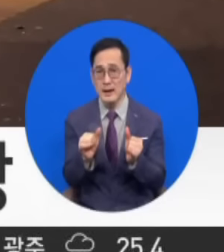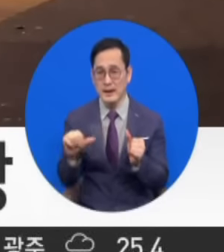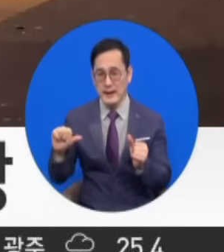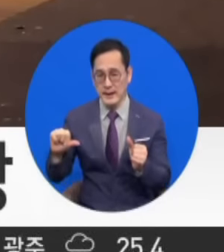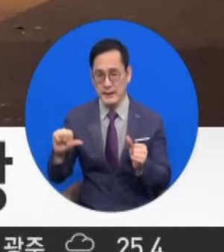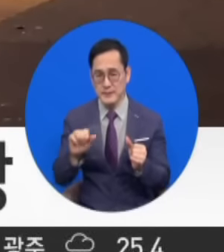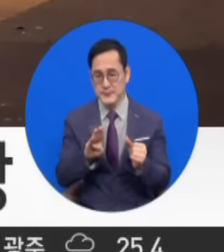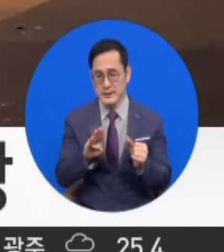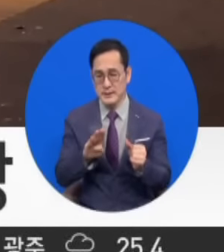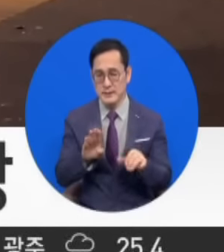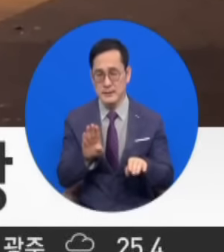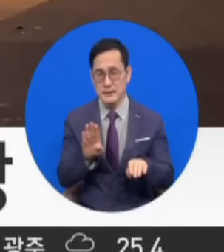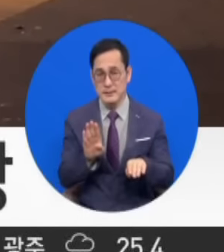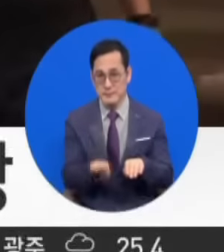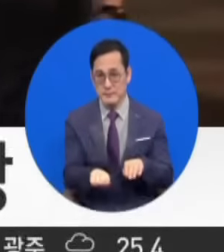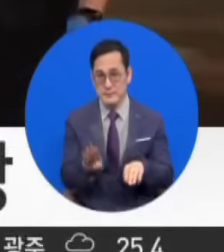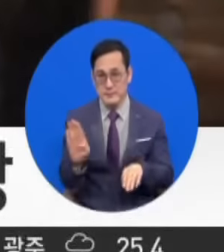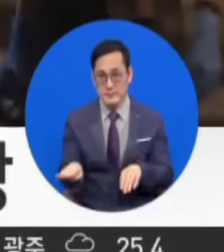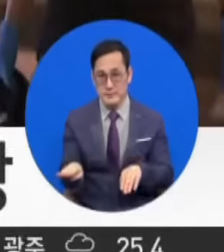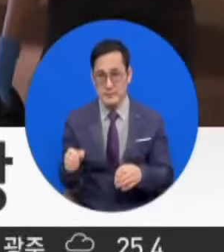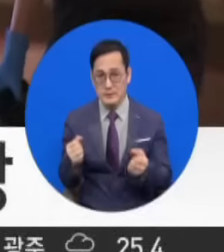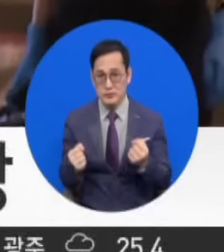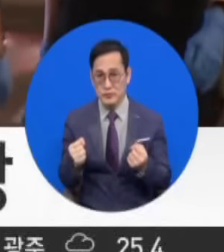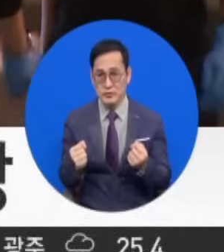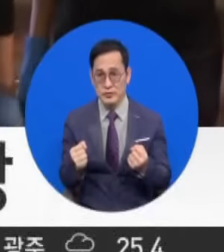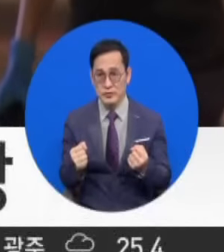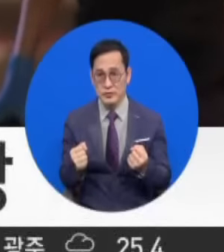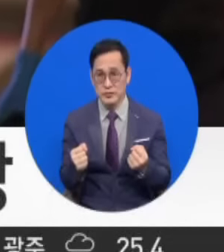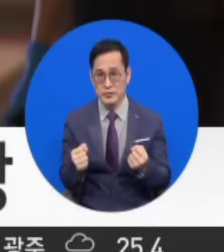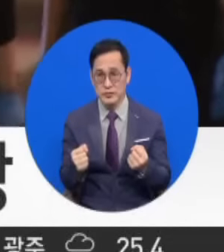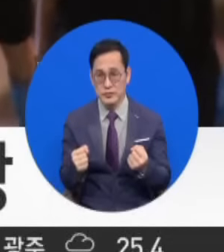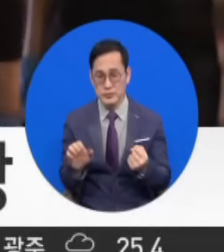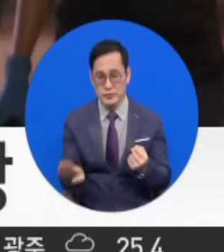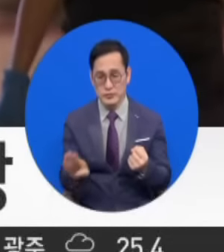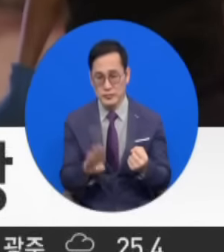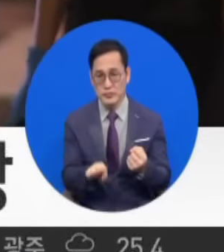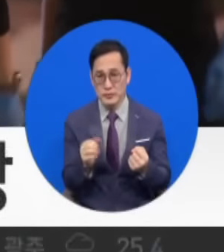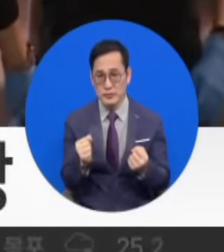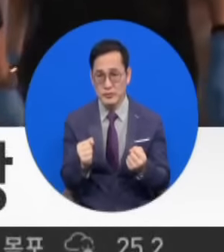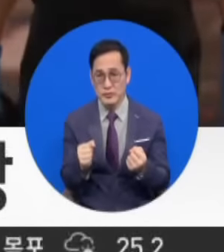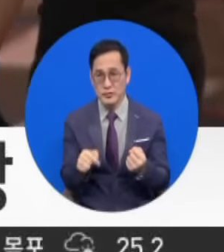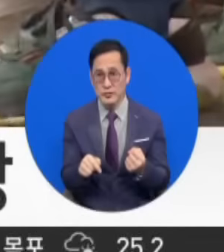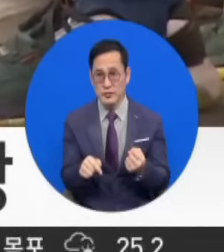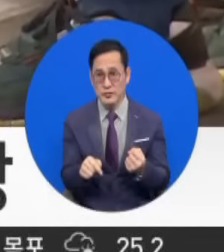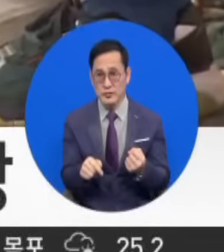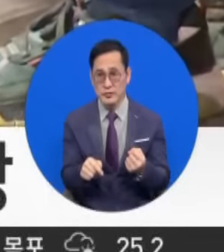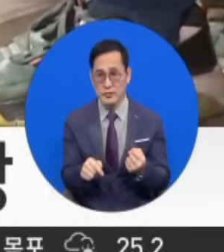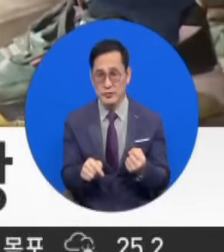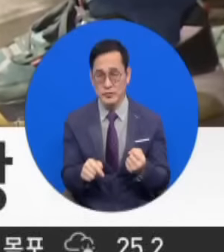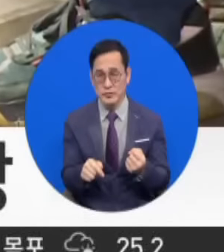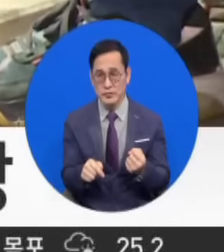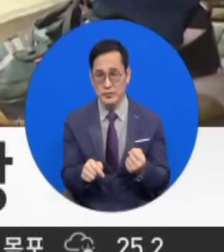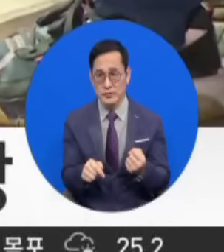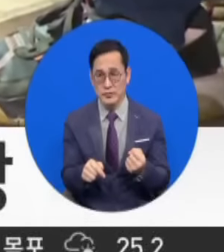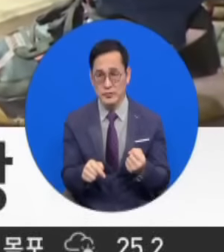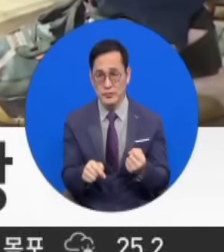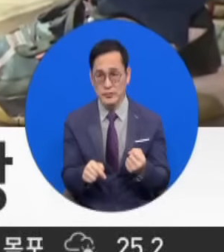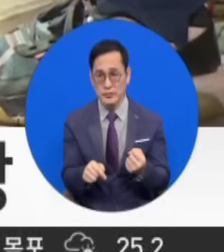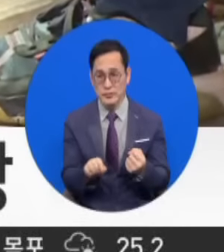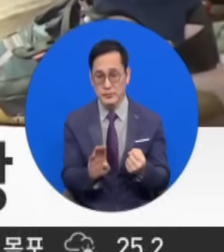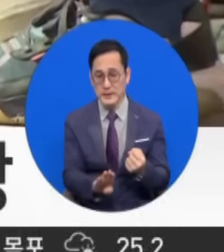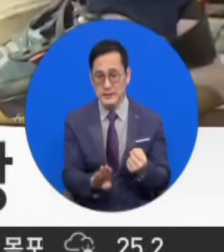브레이크가 있는 그 운전자 그 바로 다리 밑에 그 브레이크나 악셀을